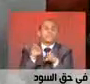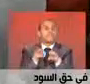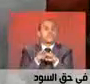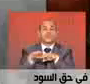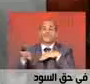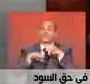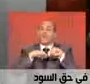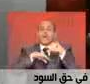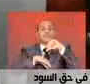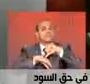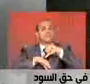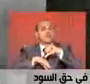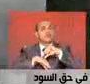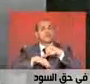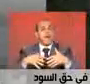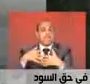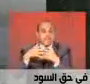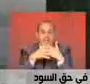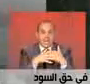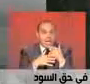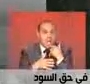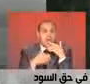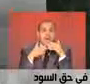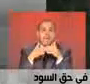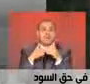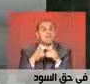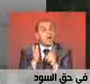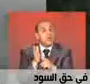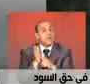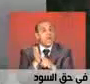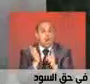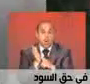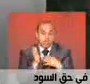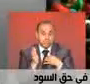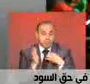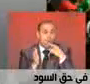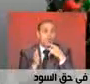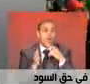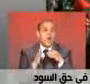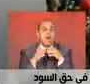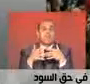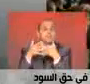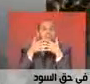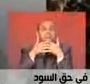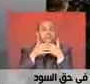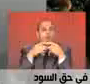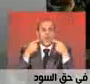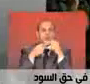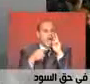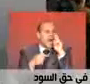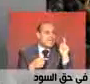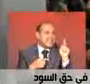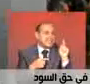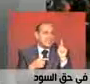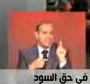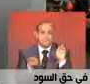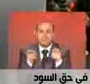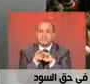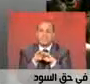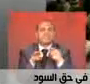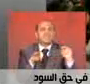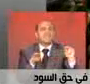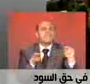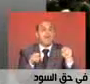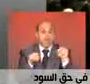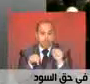واشنطن ضاقت بهم لتسعهم جميعا تلك المطالب، حقوق مدنية في بلد يدعو إلى نبذ العنصرية والتمسك بالعدالة. وهذه